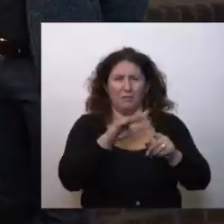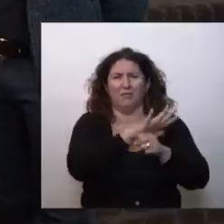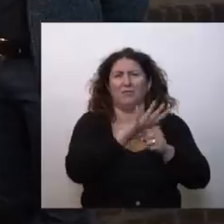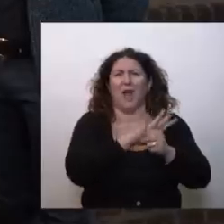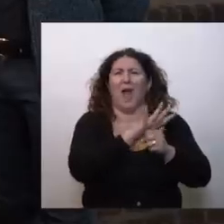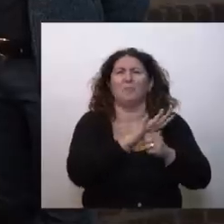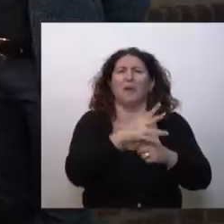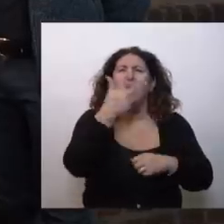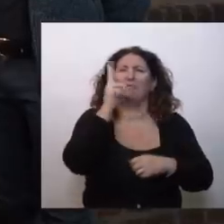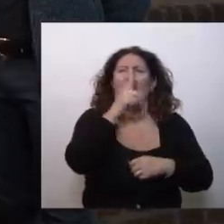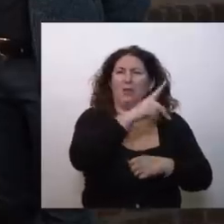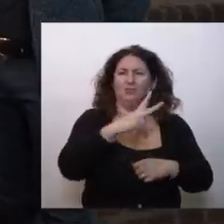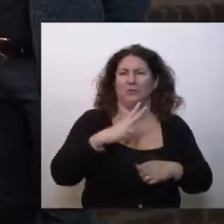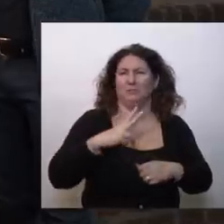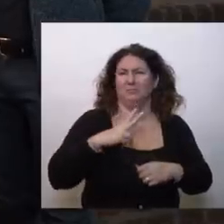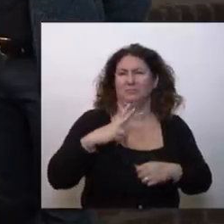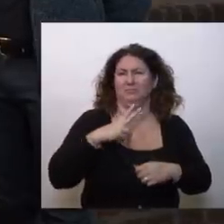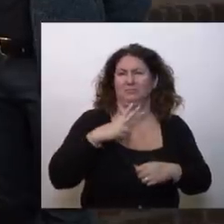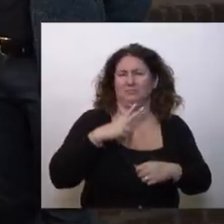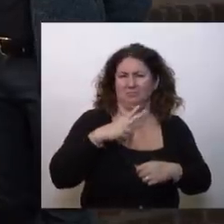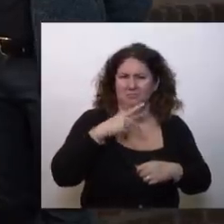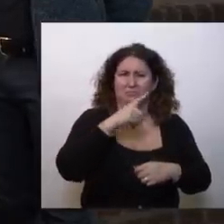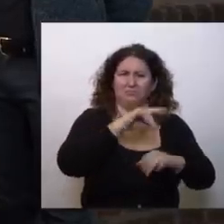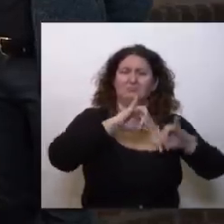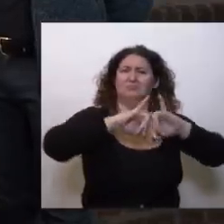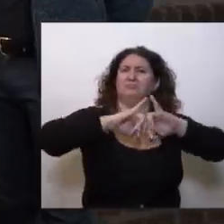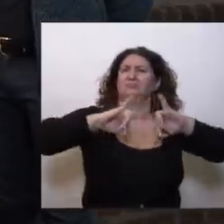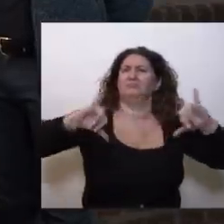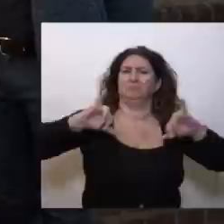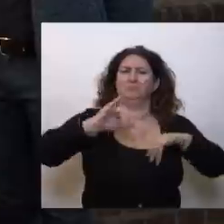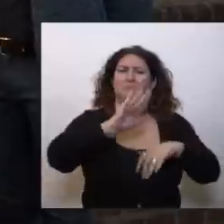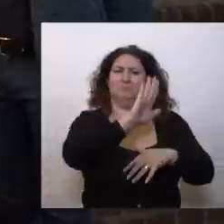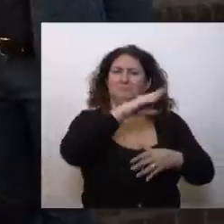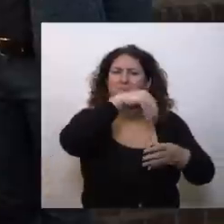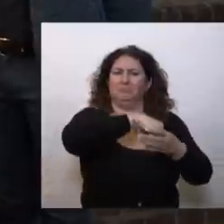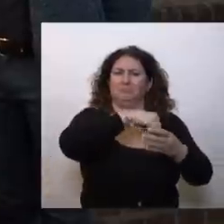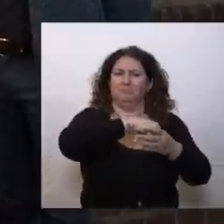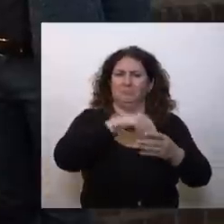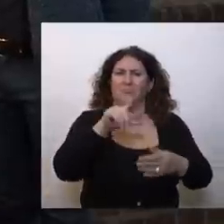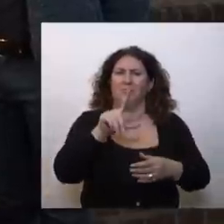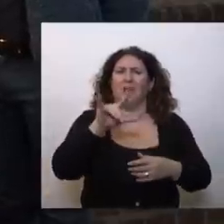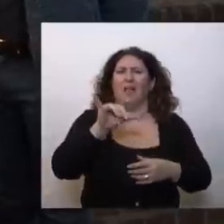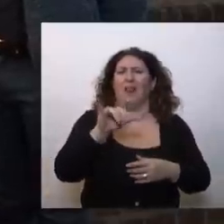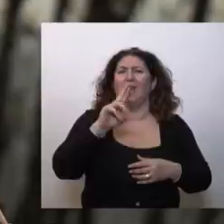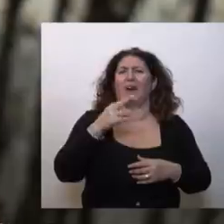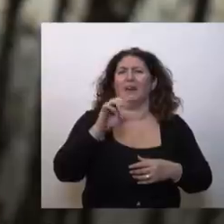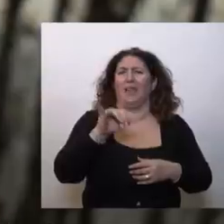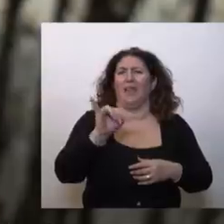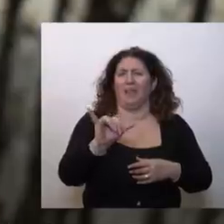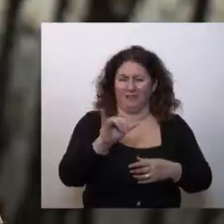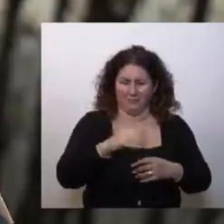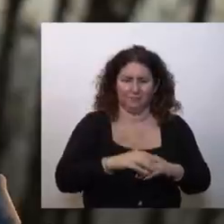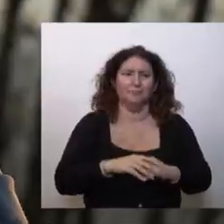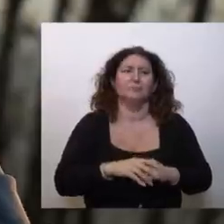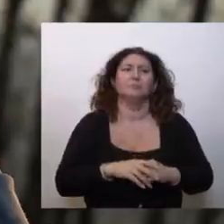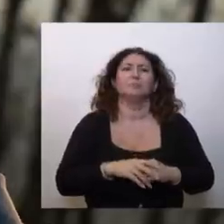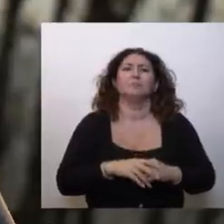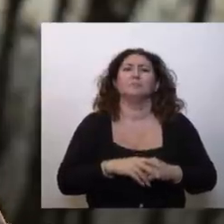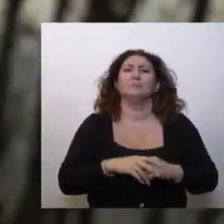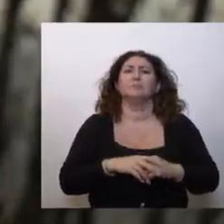francese che la ostende nel suo feudo a Lirey, vicino a Troyes,